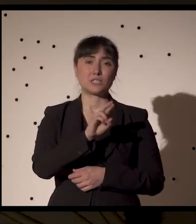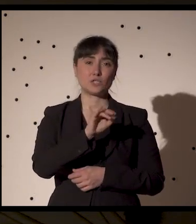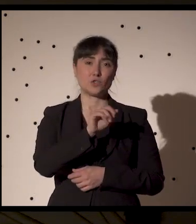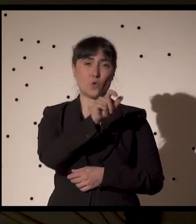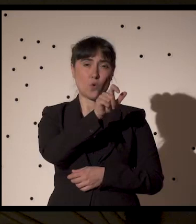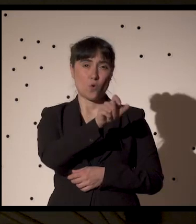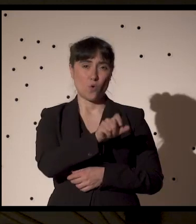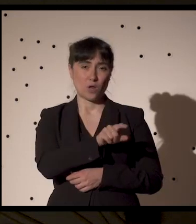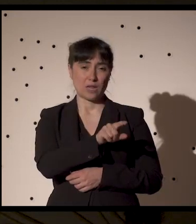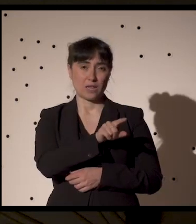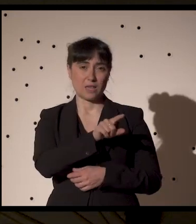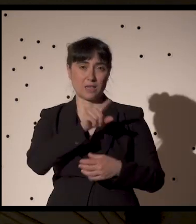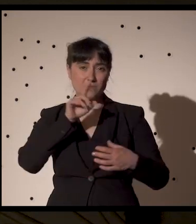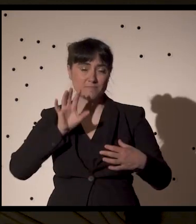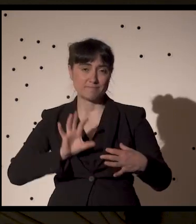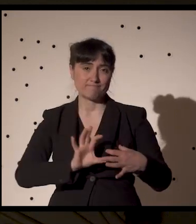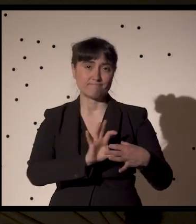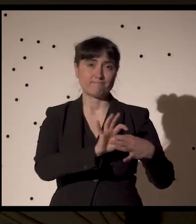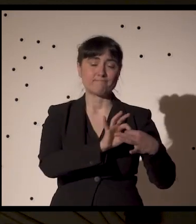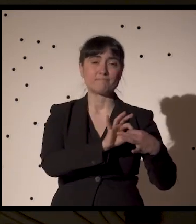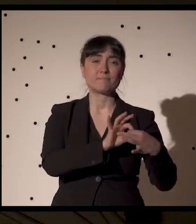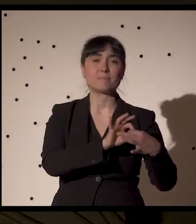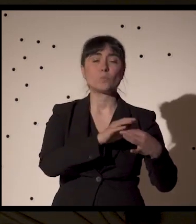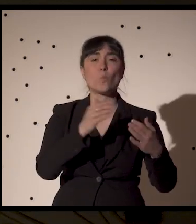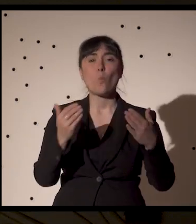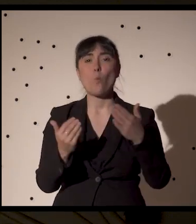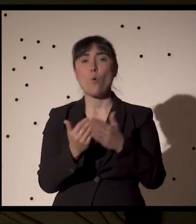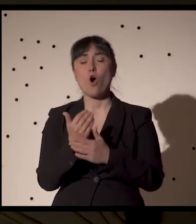che è quello della nuova drammaturgia